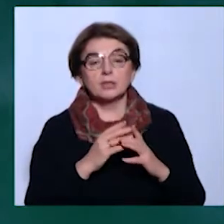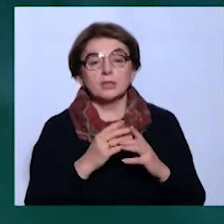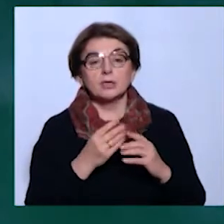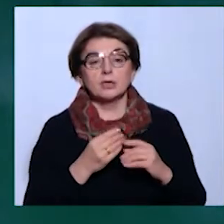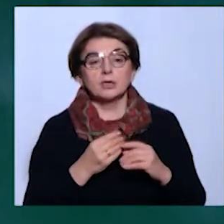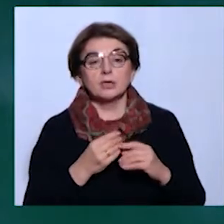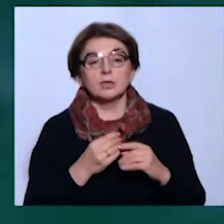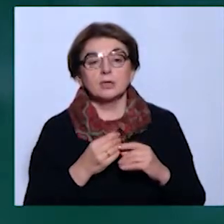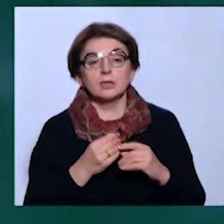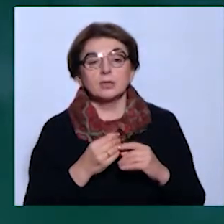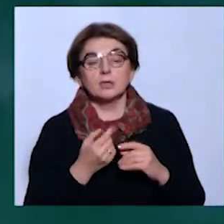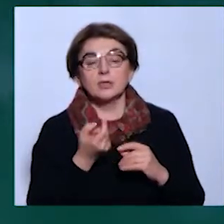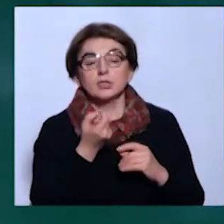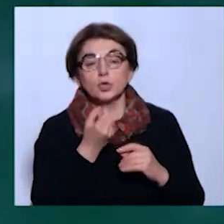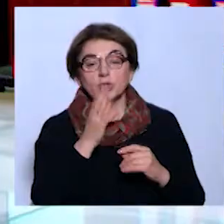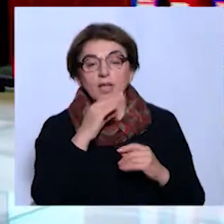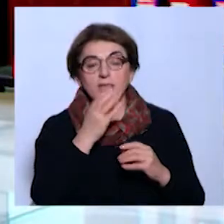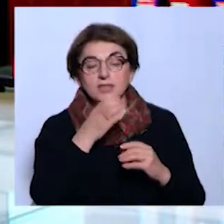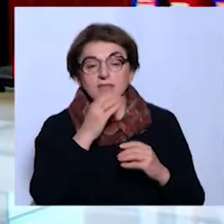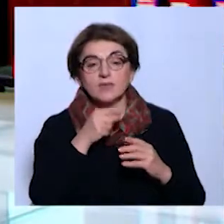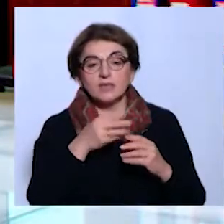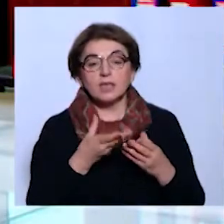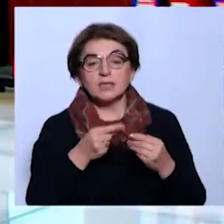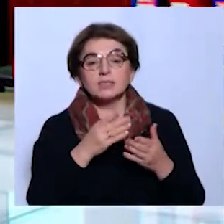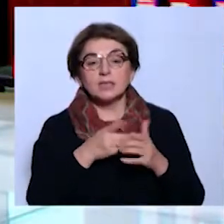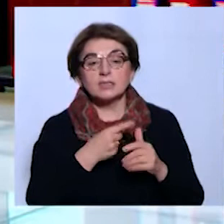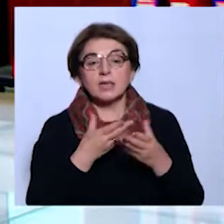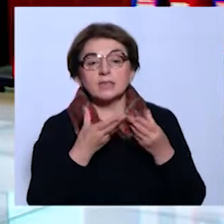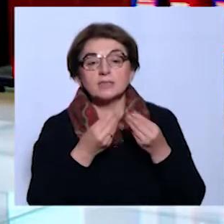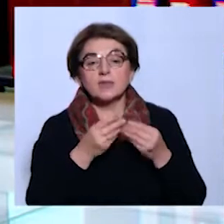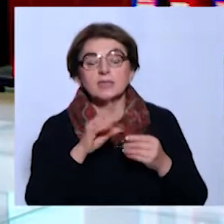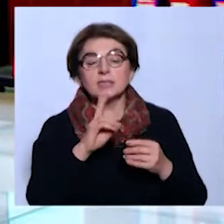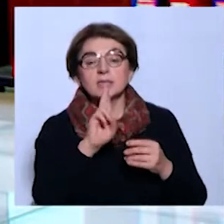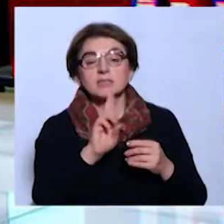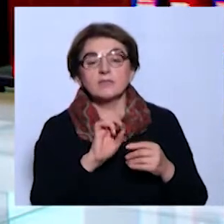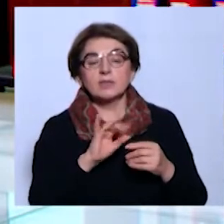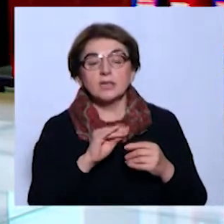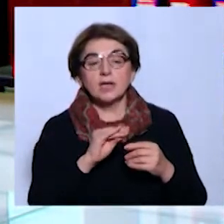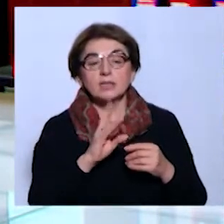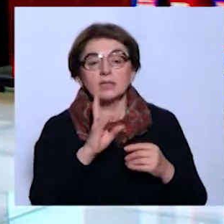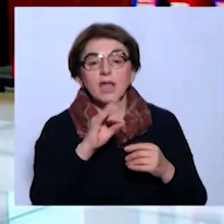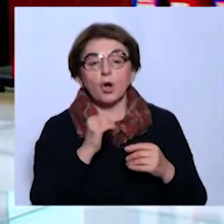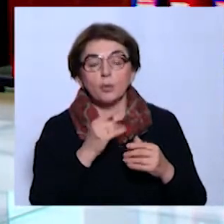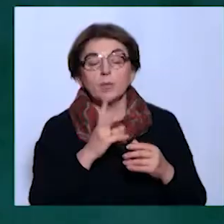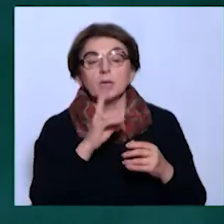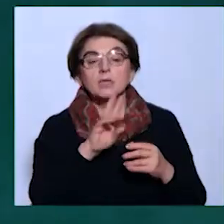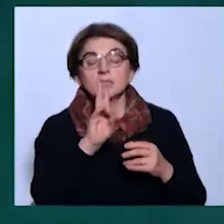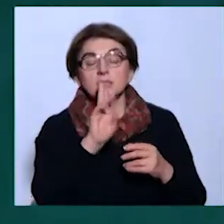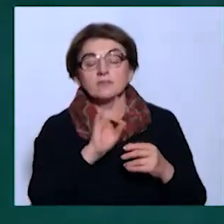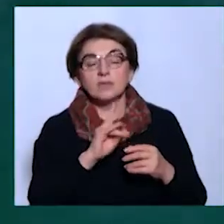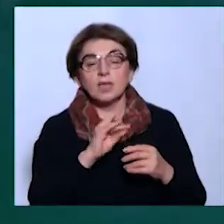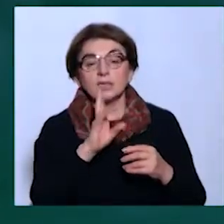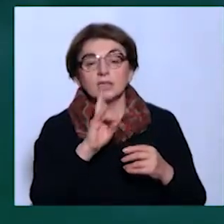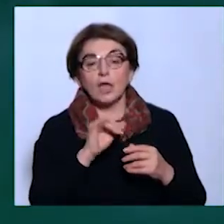რაოდენობით წვენს, ის წვნიანი ნაყოფია. წვნიანი ნაყოფები ორ ჯგუფად იყოფა.